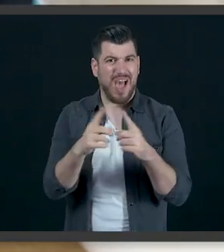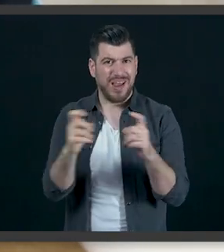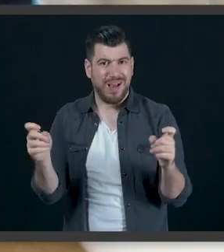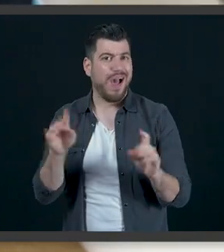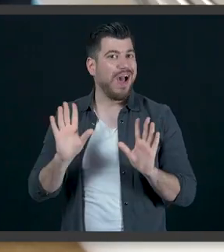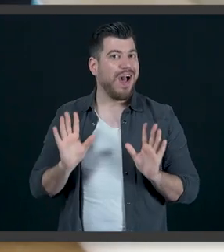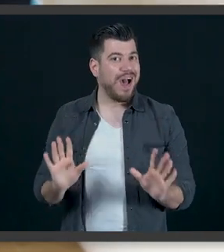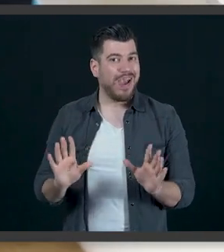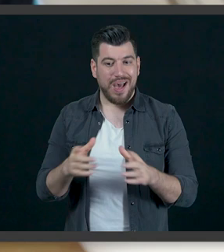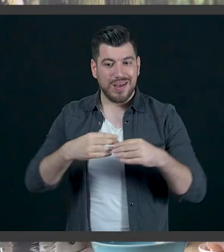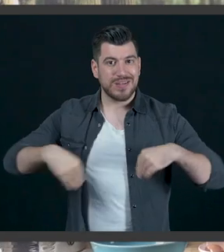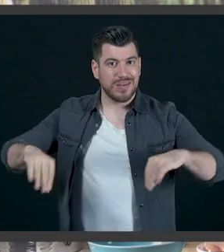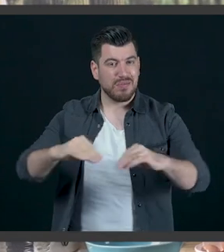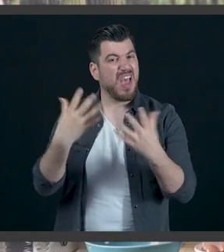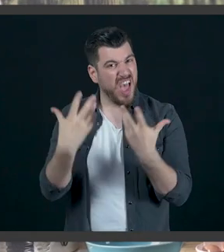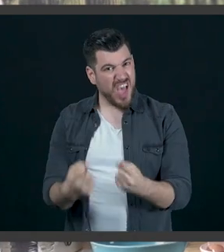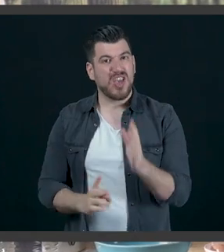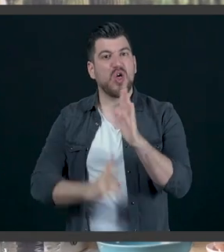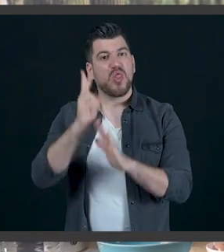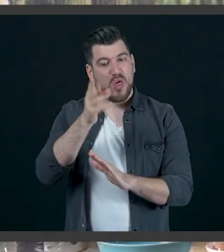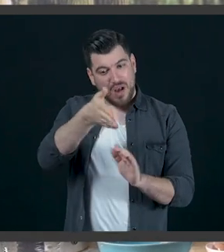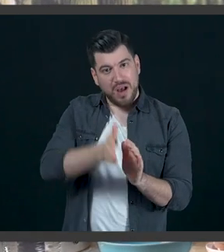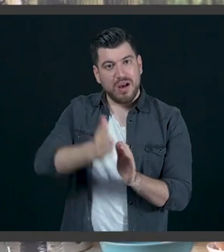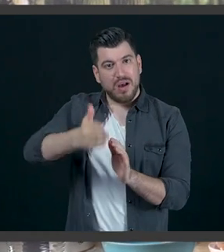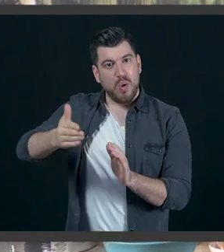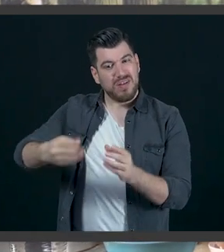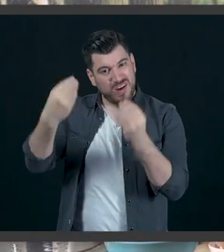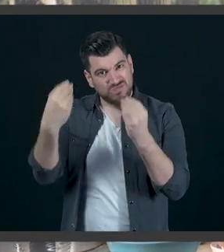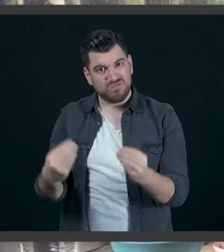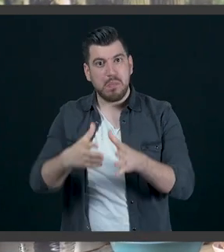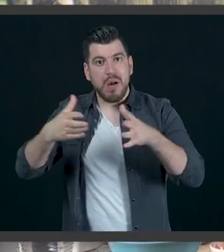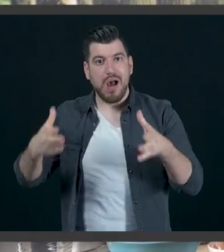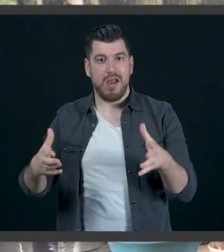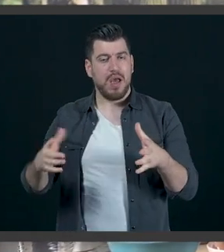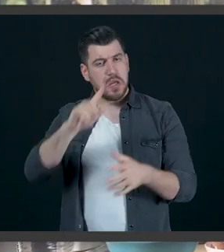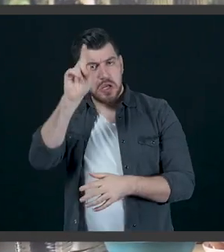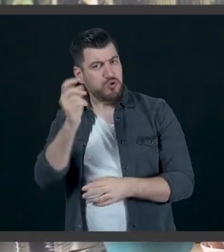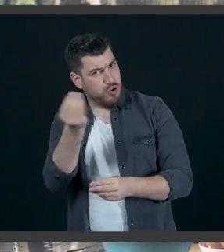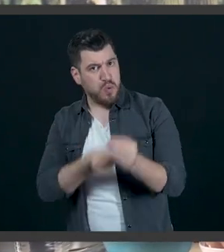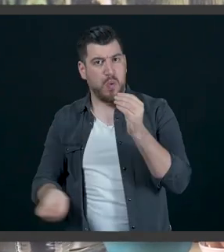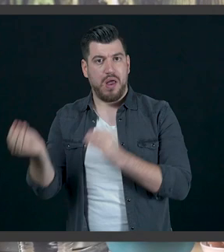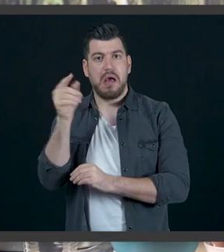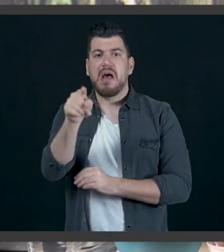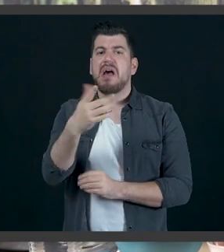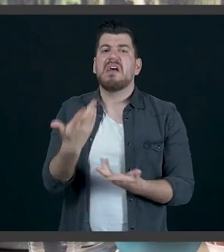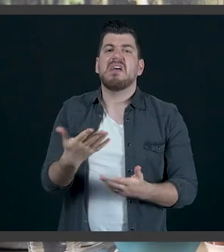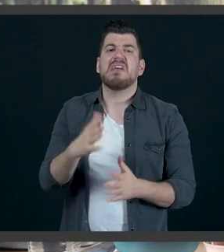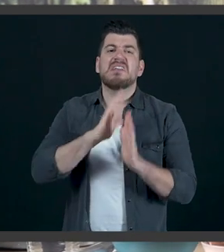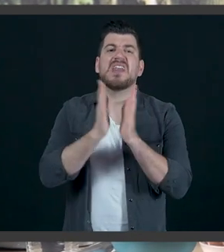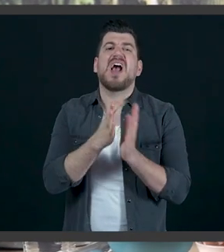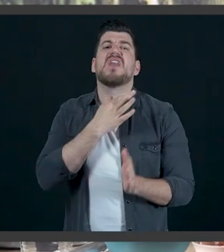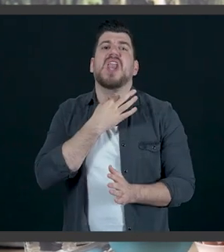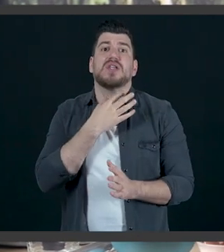αλλά βγάζει τουλάχιστον 12 καλές μερίδες από σοκολατόπιτα. Μπορεί να βγάλει και παραπάνω. Γενικά δεν χρειάζεται να φας